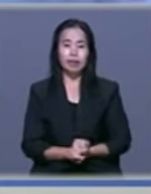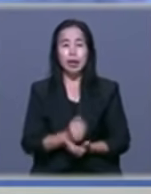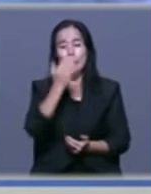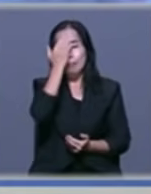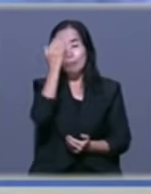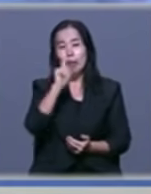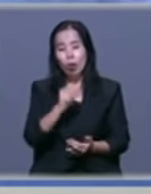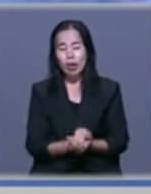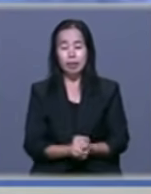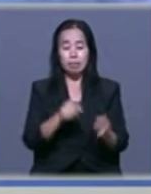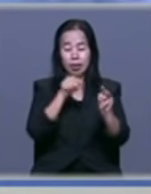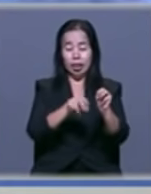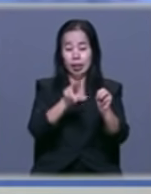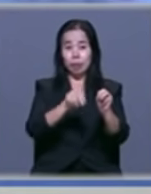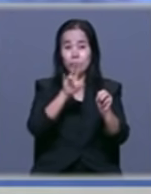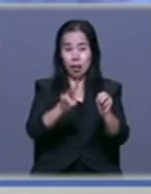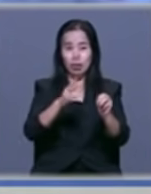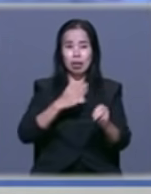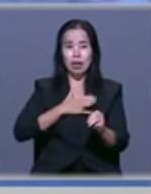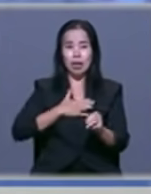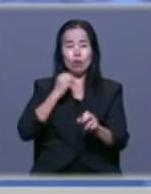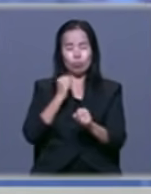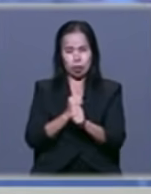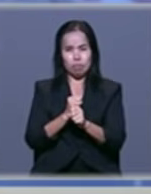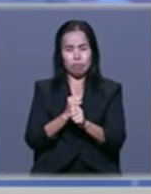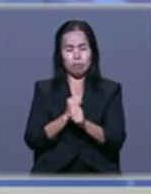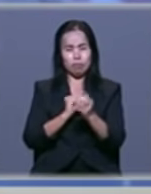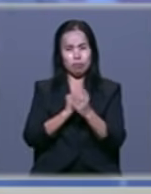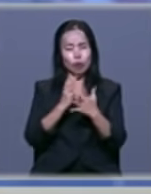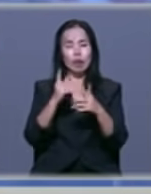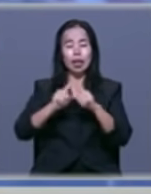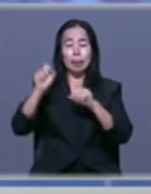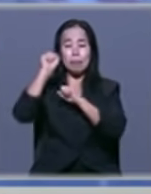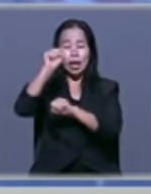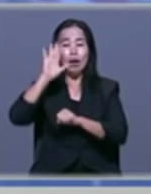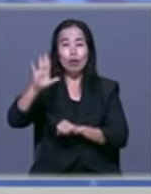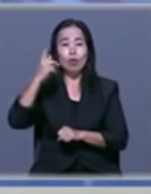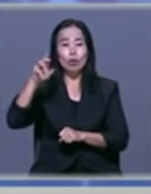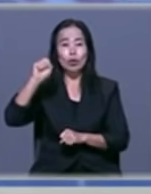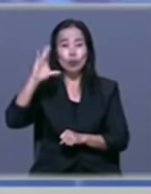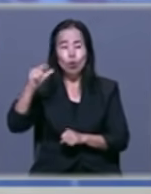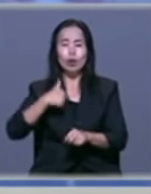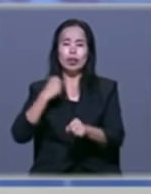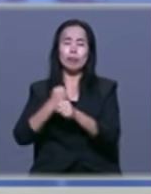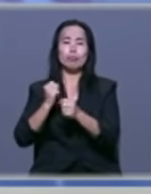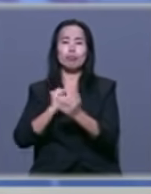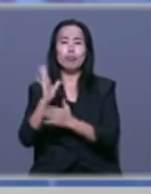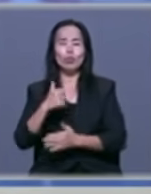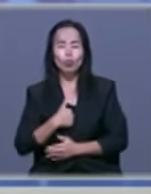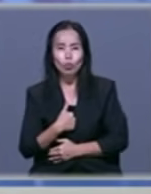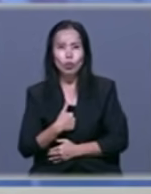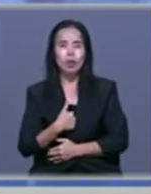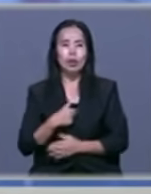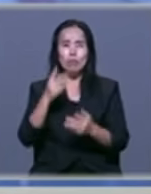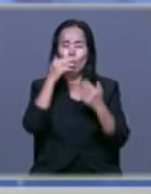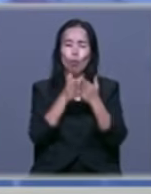าตัวมาตรา37เนี่ยเราปฏิบัติได้ถูกแต่พอเอาประกาศคสช.มาใช้ด้วยเนี่ยเราปฏิบัติไม่ถูกเพราะว่ามันกว้างม